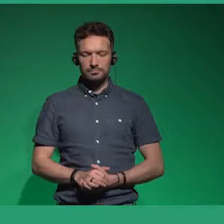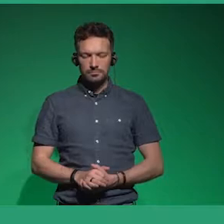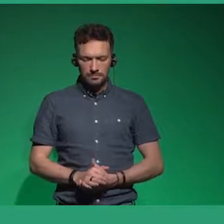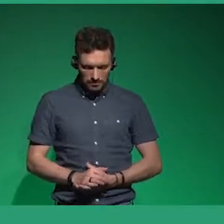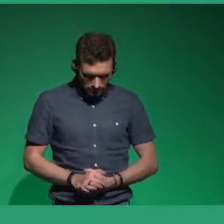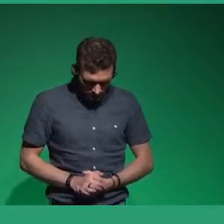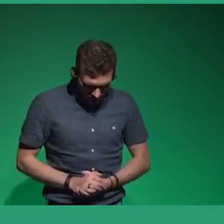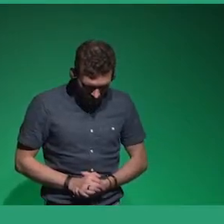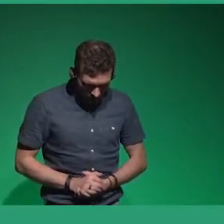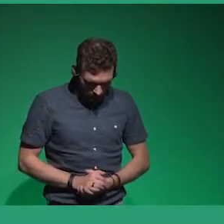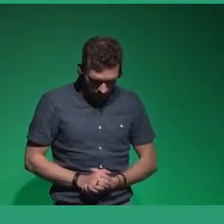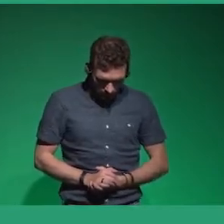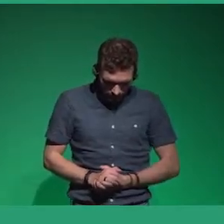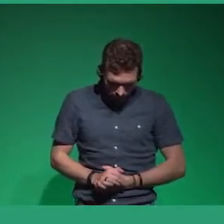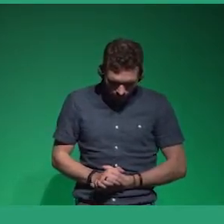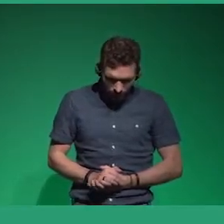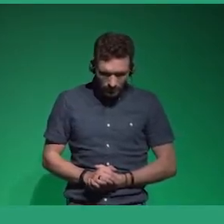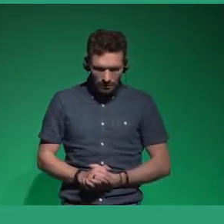style.